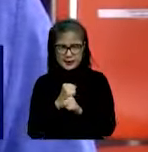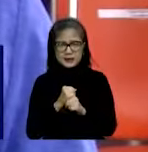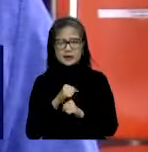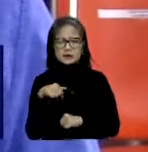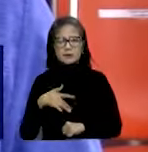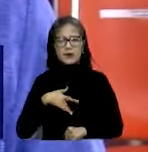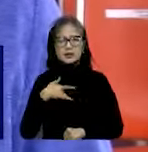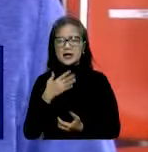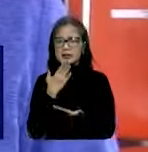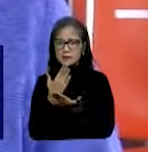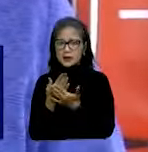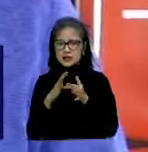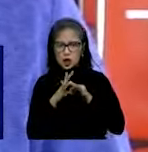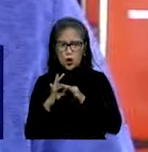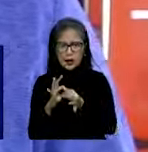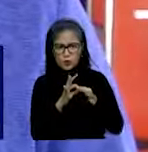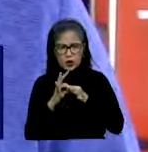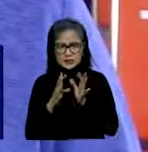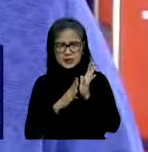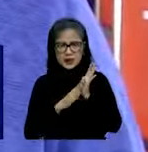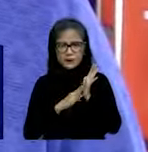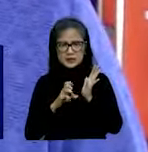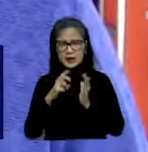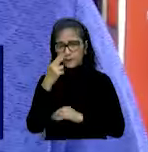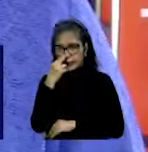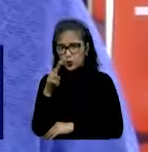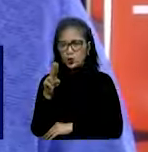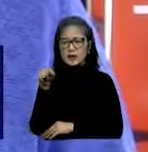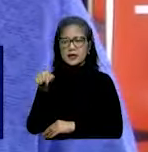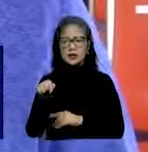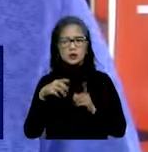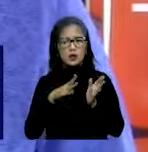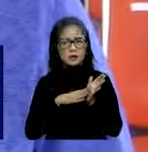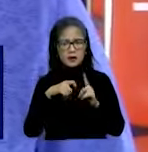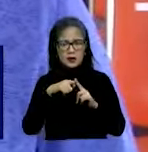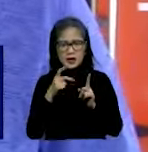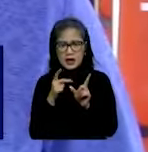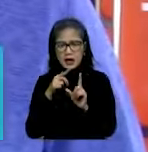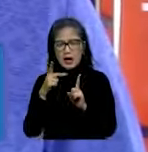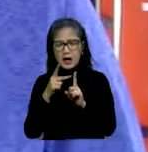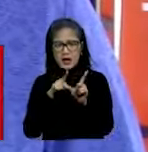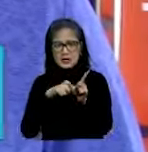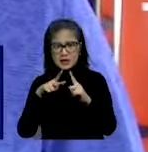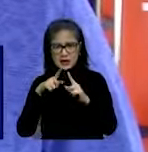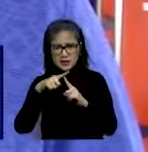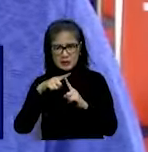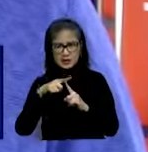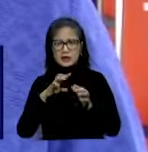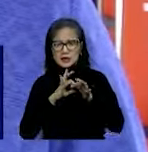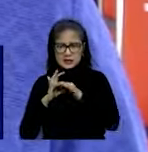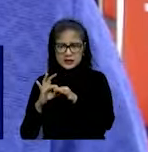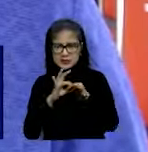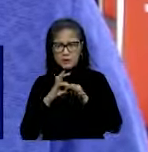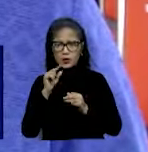atas kolaborasi MNC Peduli, Park Hyatt dan Lotte Mart Indonesia dalam rangka turut serta untuk